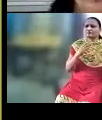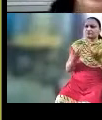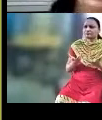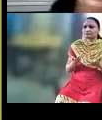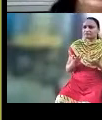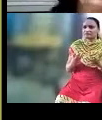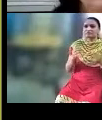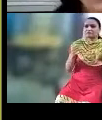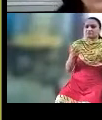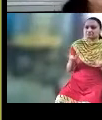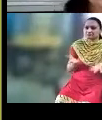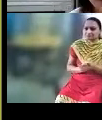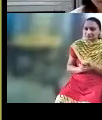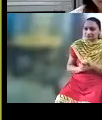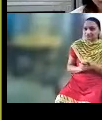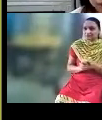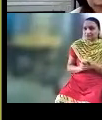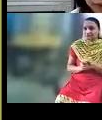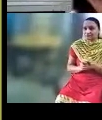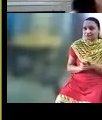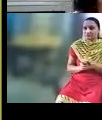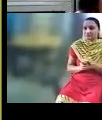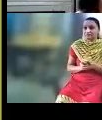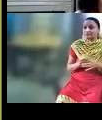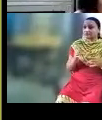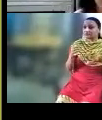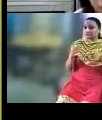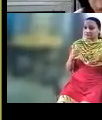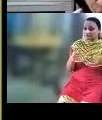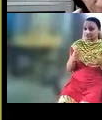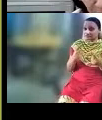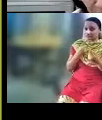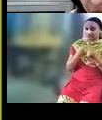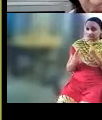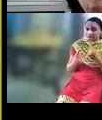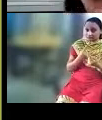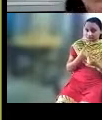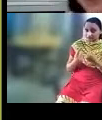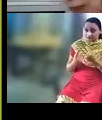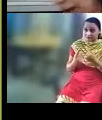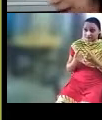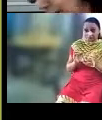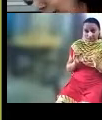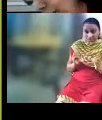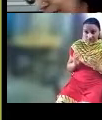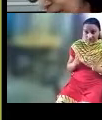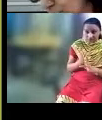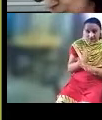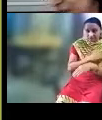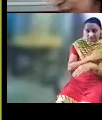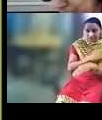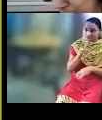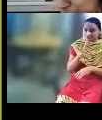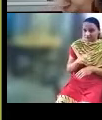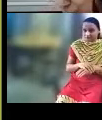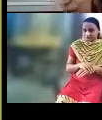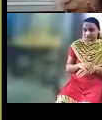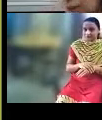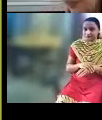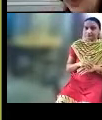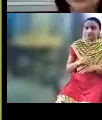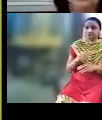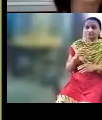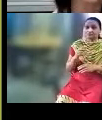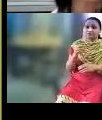खेलो। पर खेलना और बात करना, क्यों जो मैं शुरुआत में कह रही थी, इमोशनल अब्यूज की बहुत